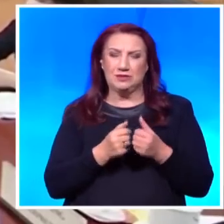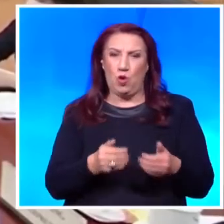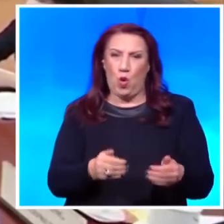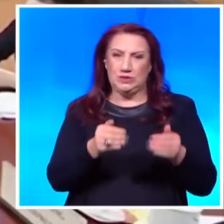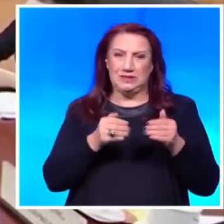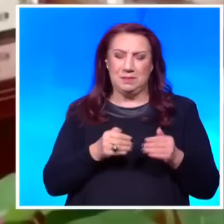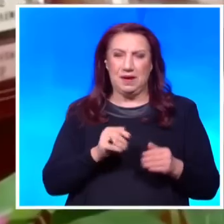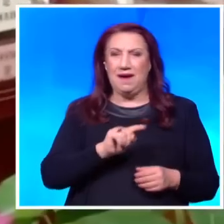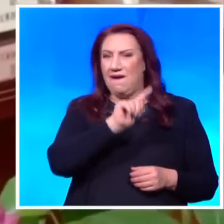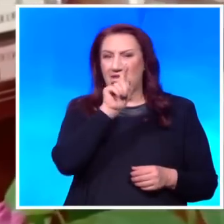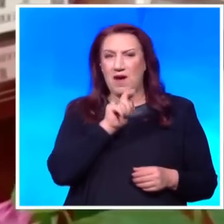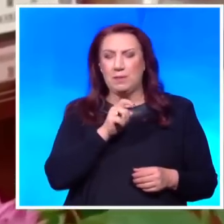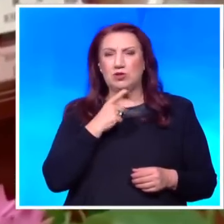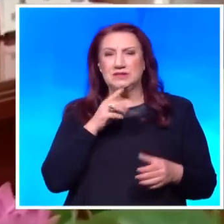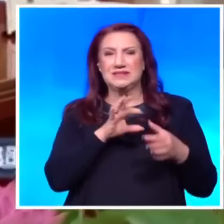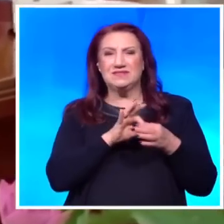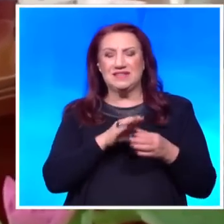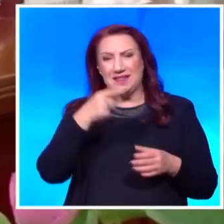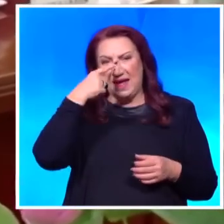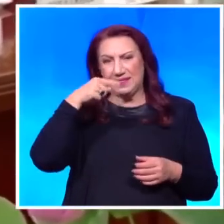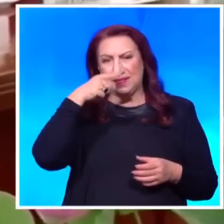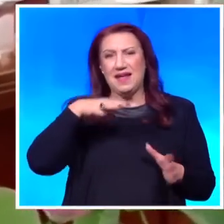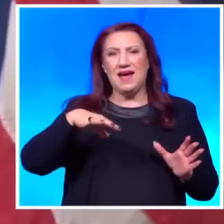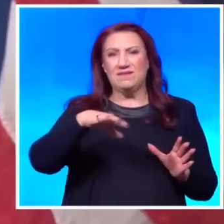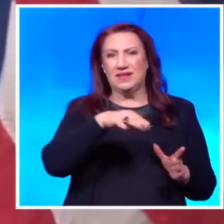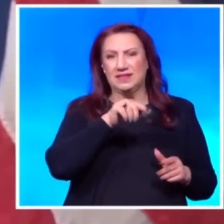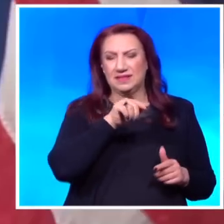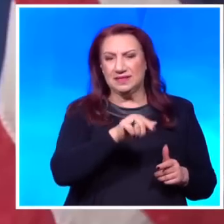и комуникацията между китайските и американските военни.